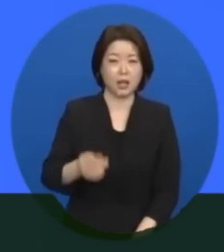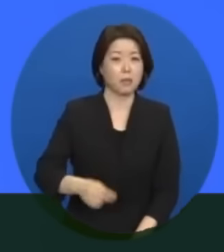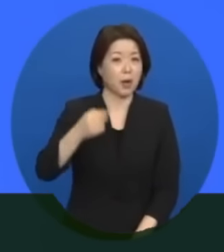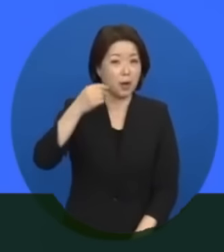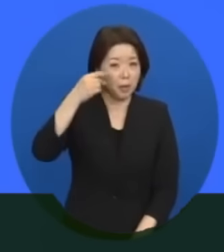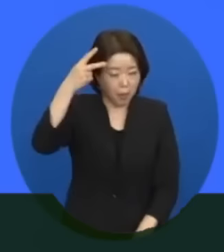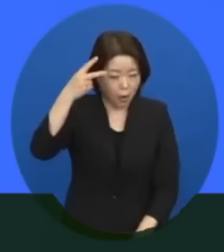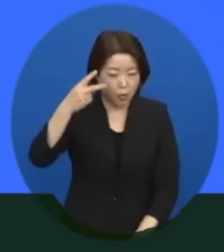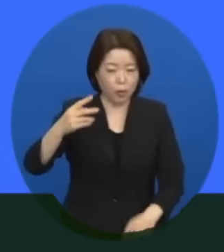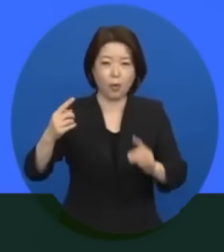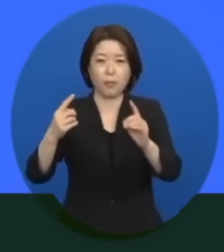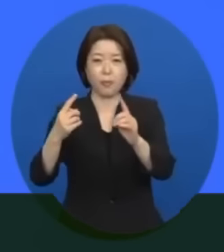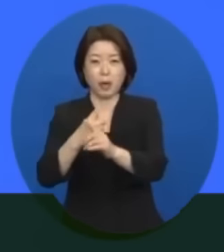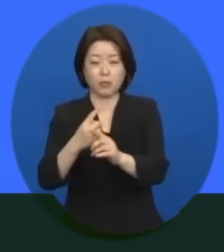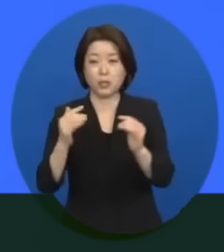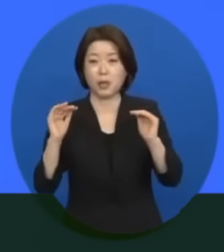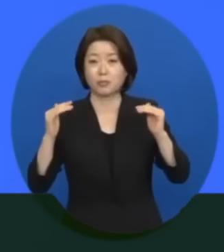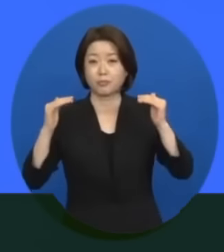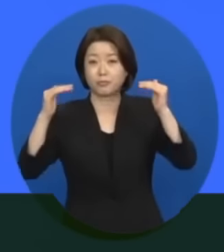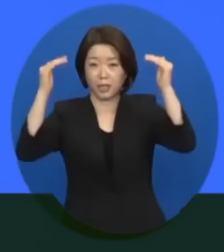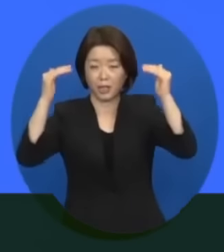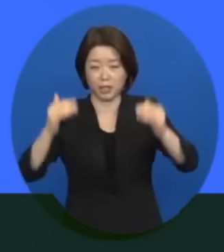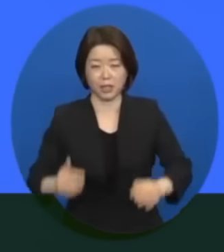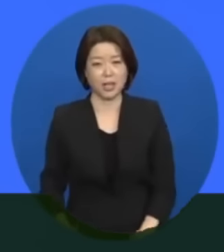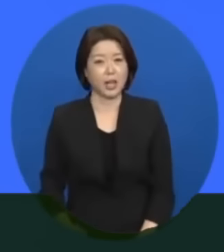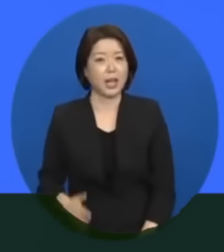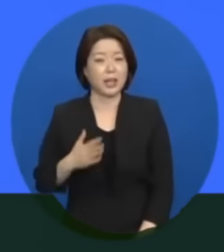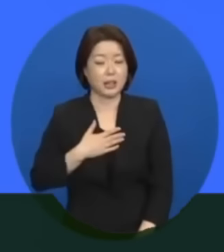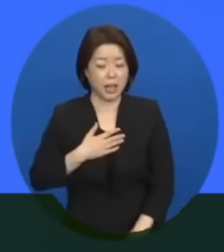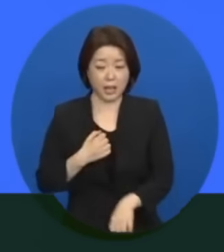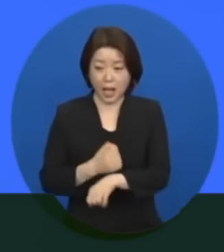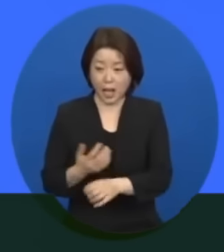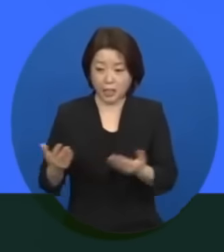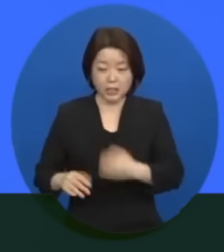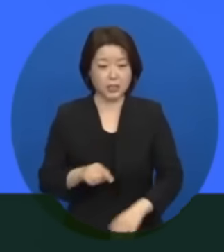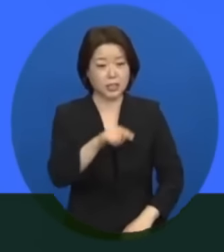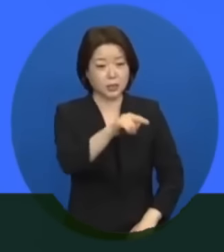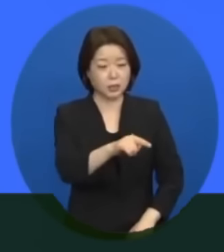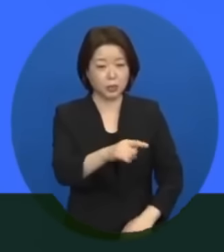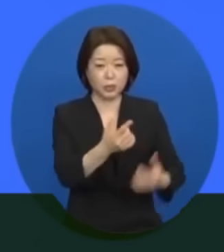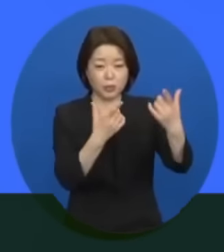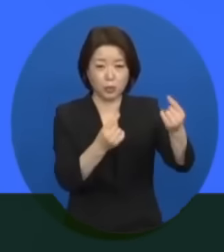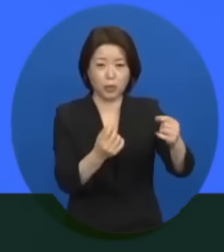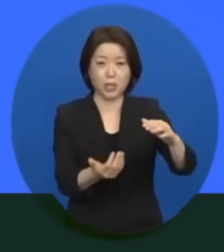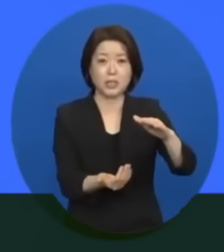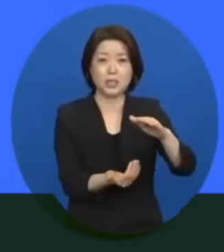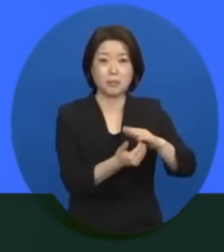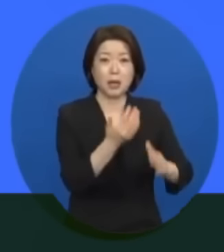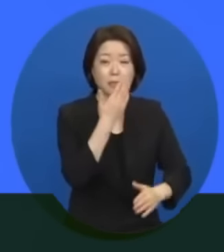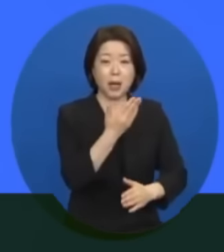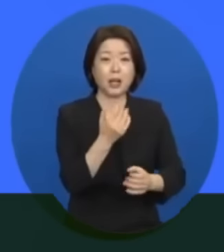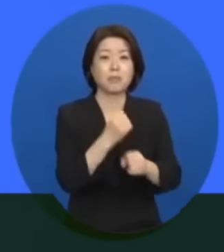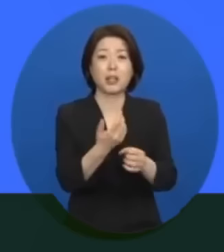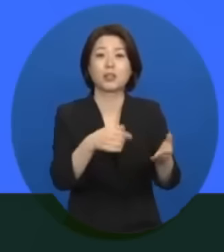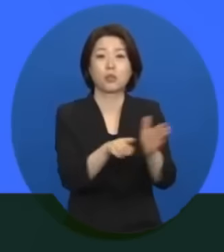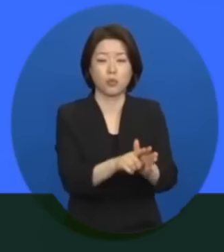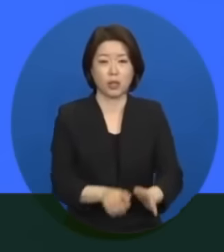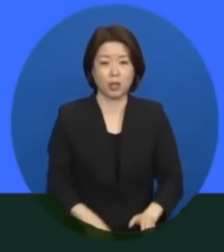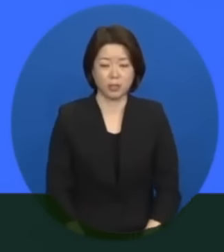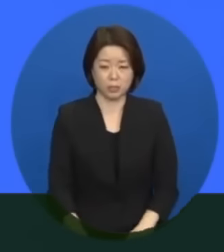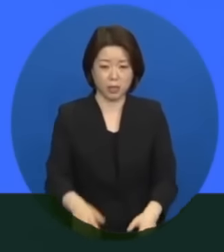성숙시키는데 왜 그렇다고요 내가 하는 일을 그도 하게 하기 위해서요 그리고 때가 되면 정확하게